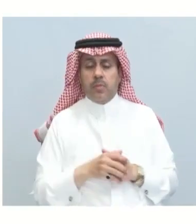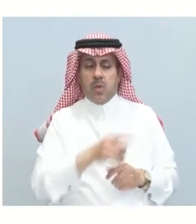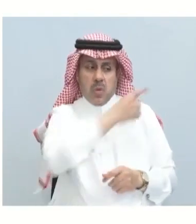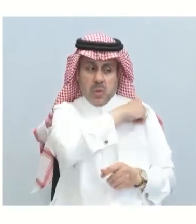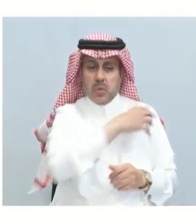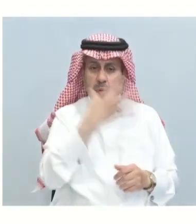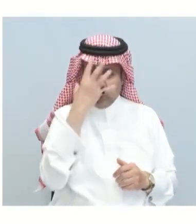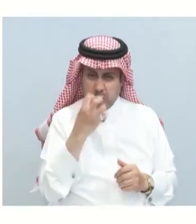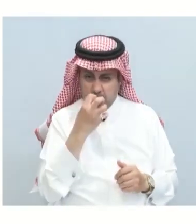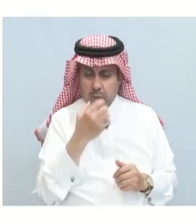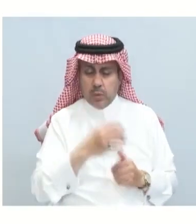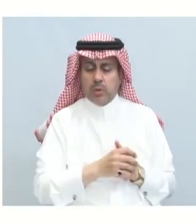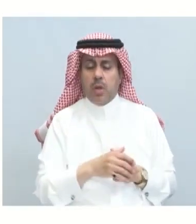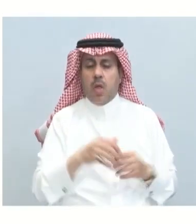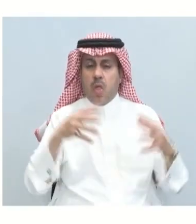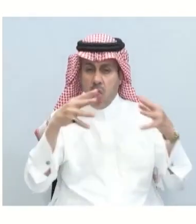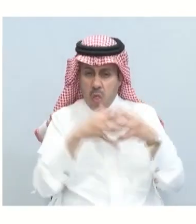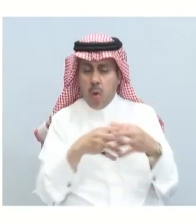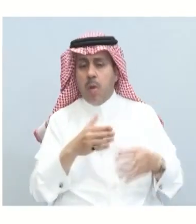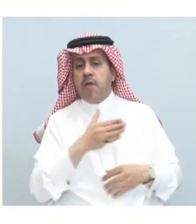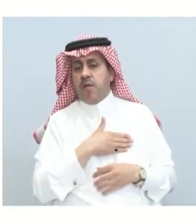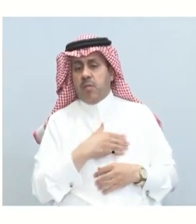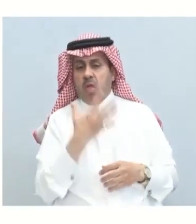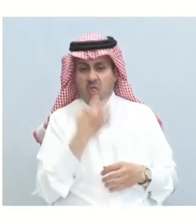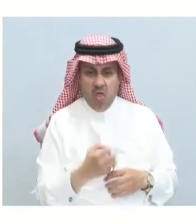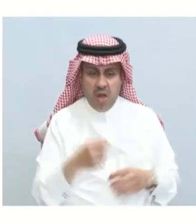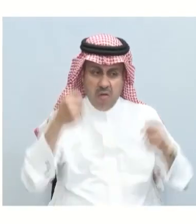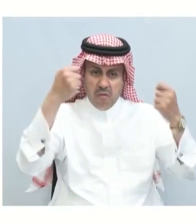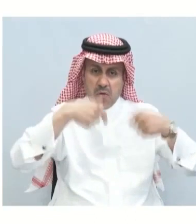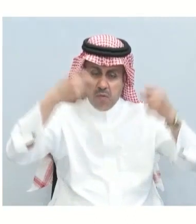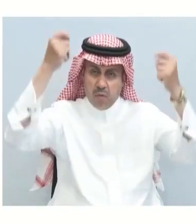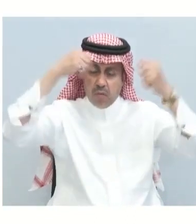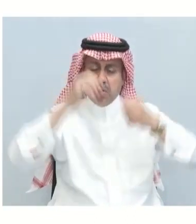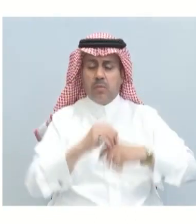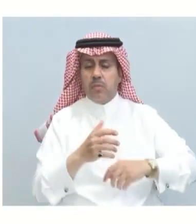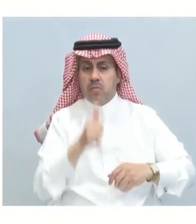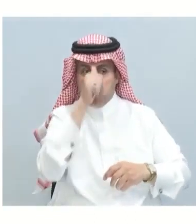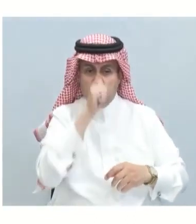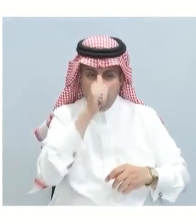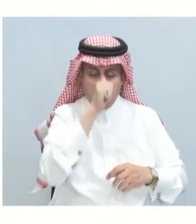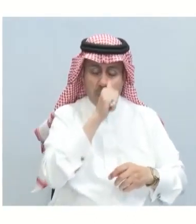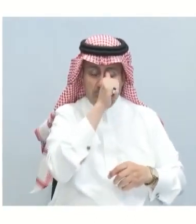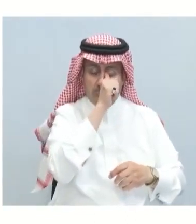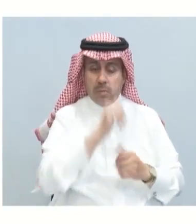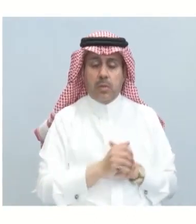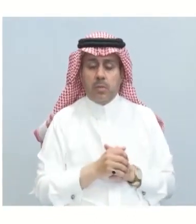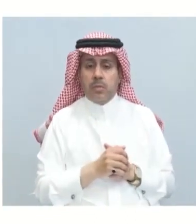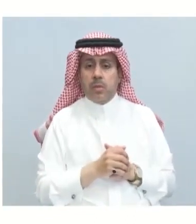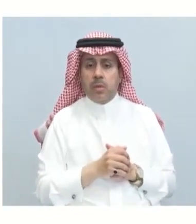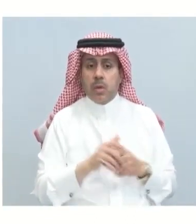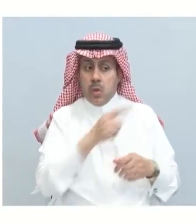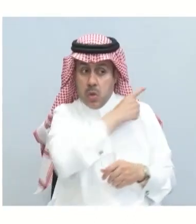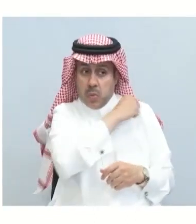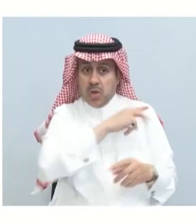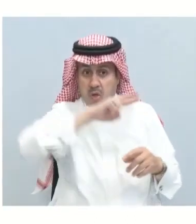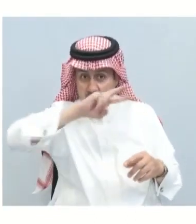سوادا في الوجه وظلمه في القلب وضيقا في الرزق وبغضا في قلوب الخلق اذا المعصيه عكس السيئه